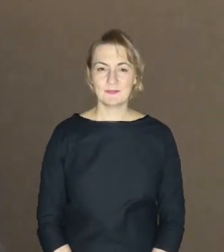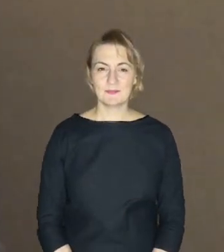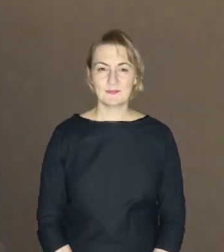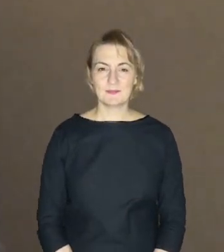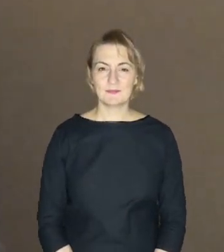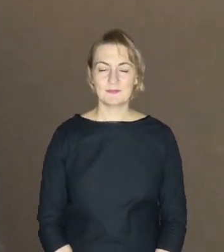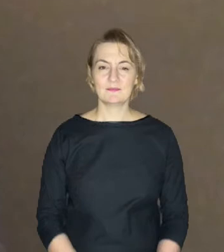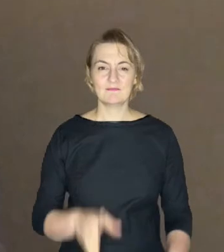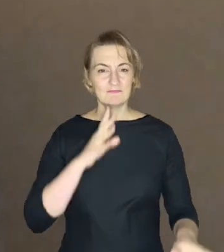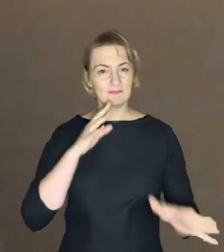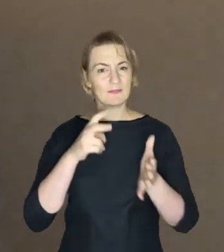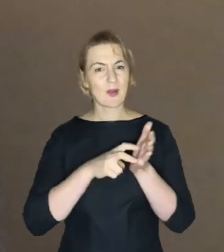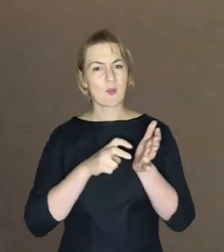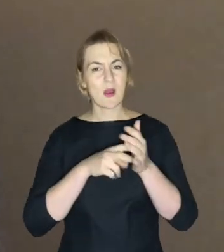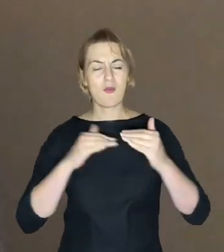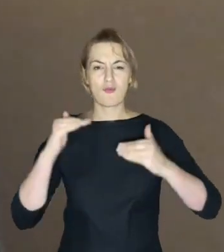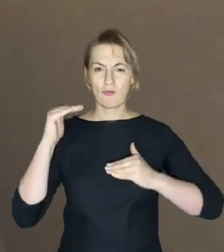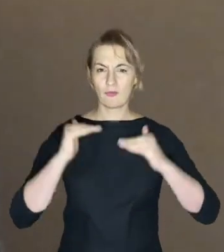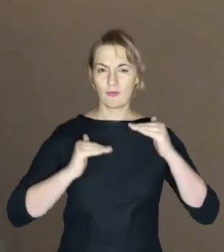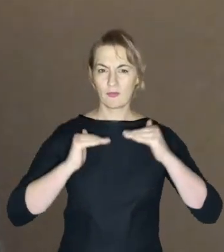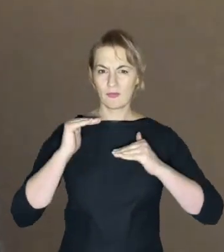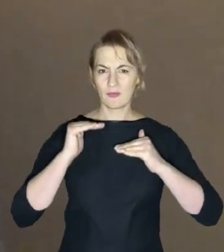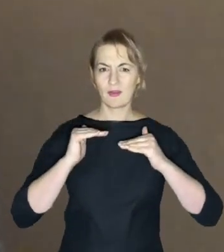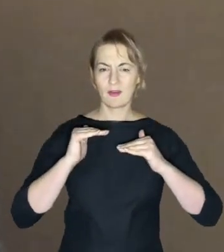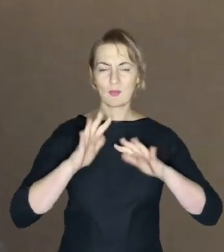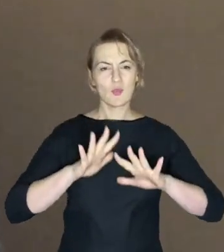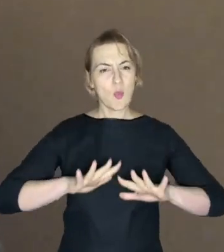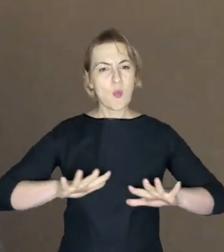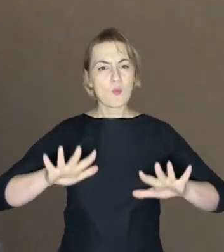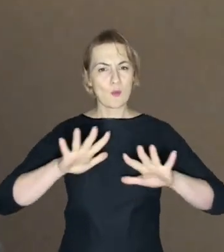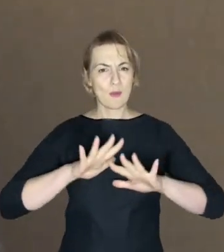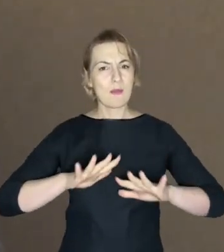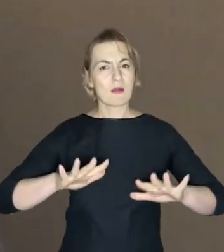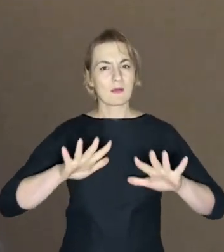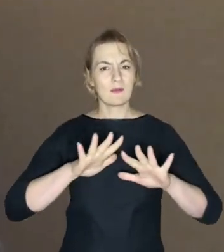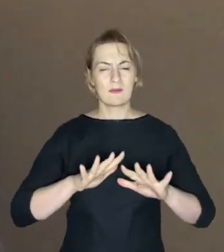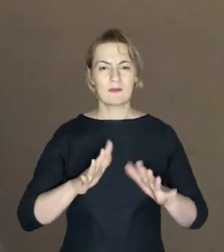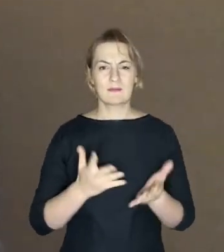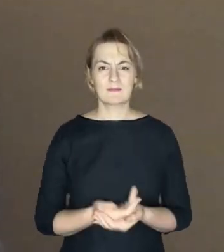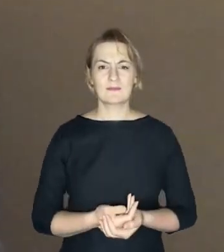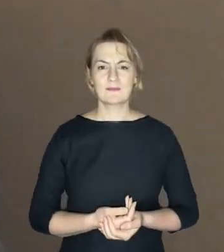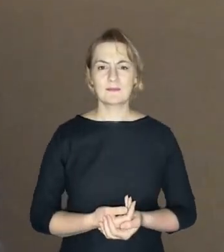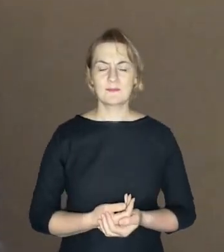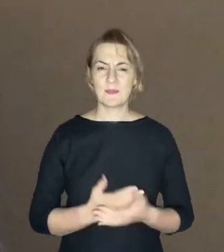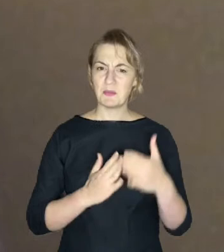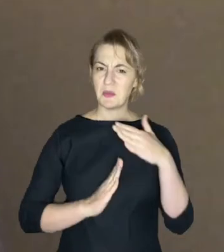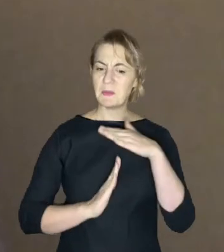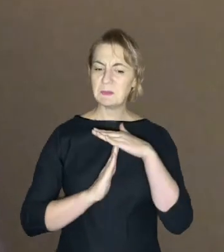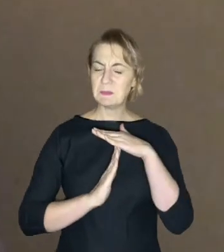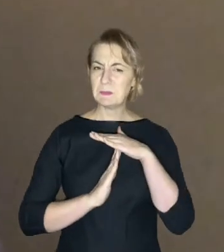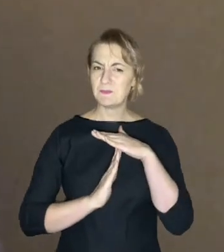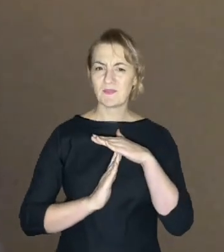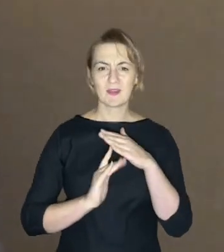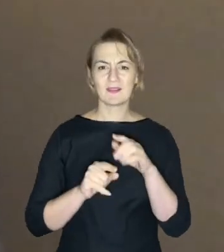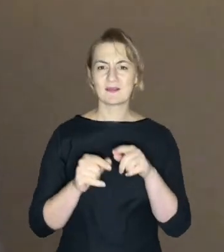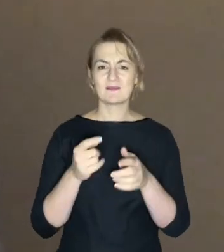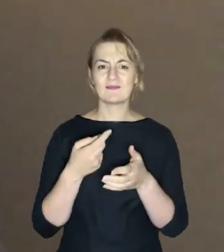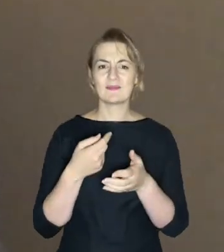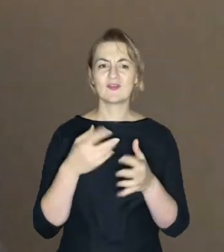równowagi, jakiegoś umiaru w tym wszystkim, jakiegoś jakiegoś szacunku